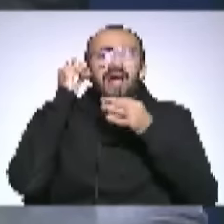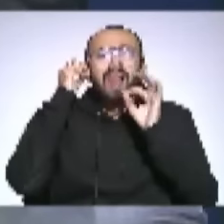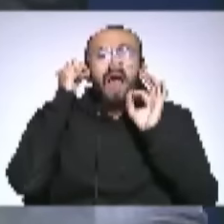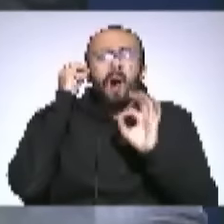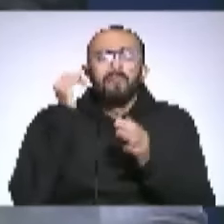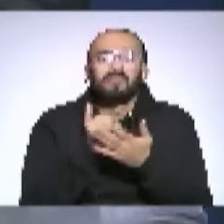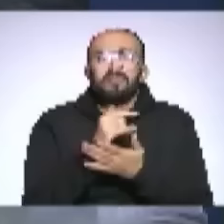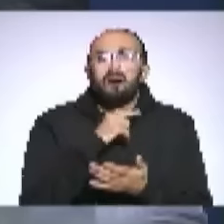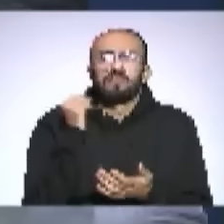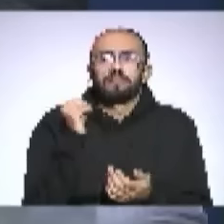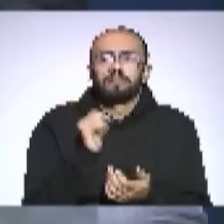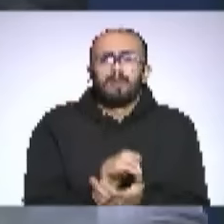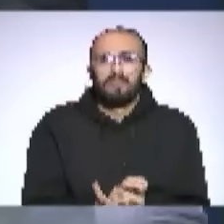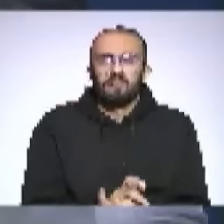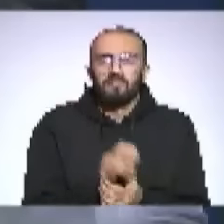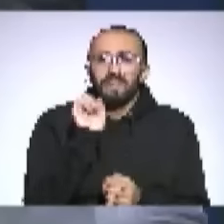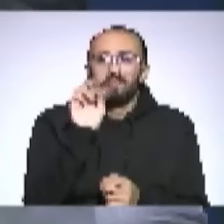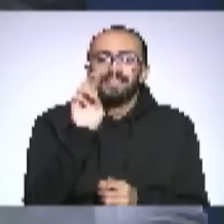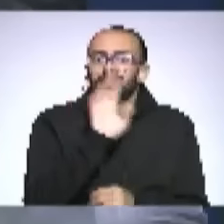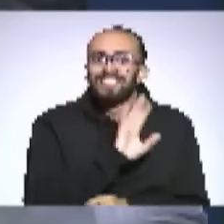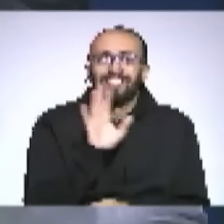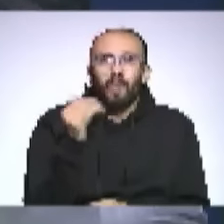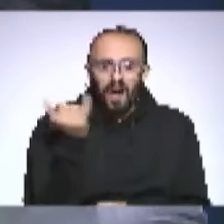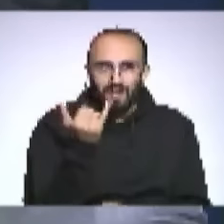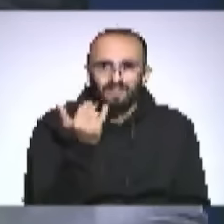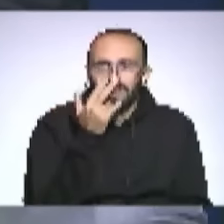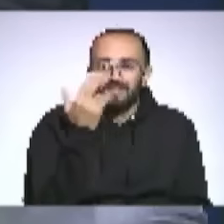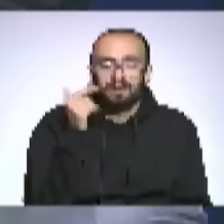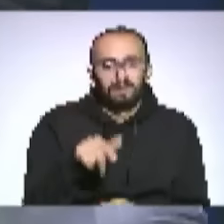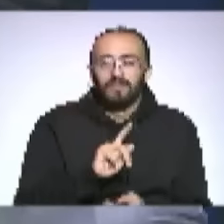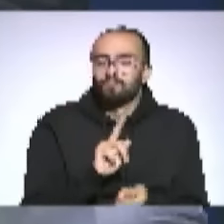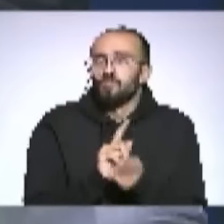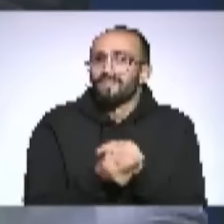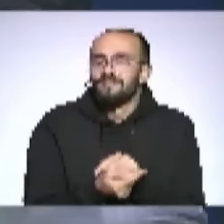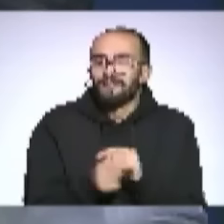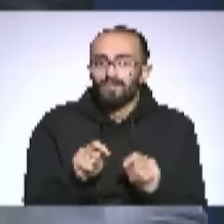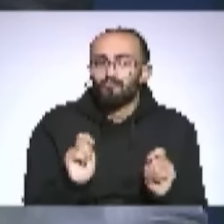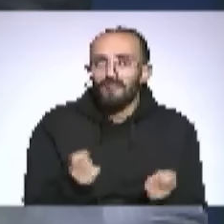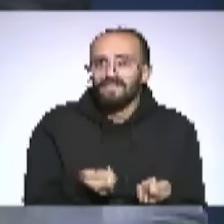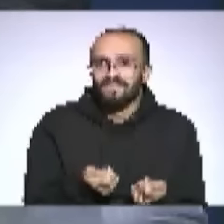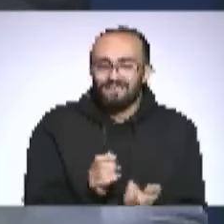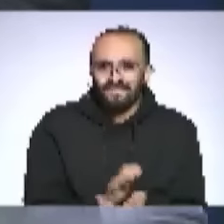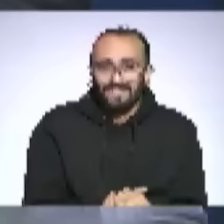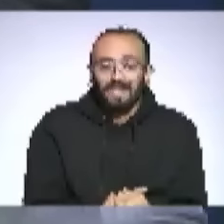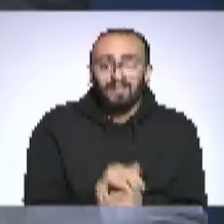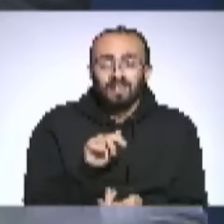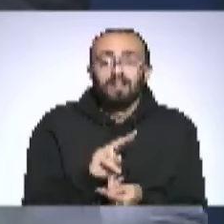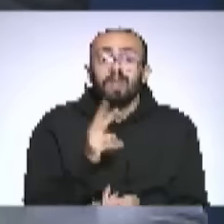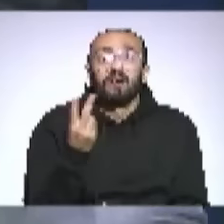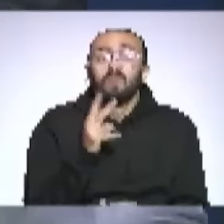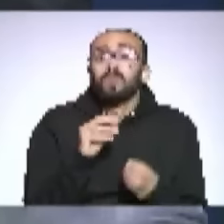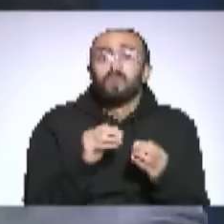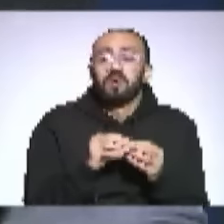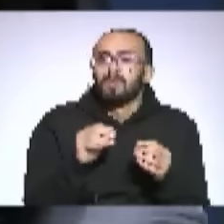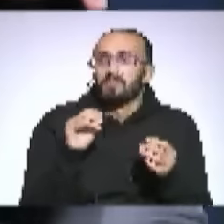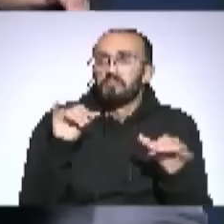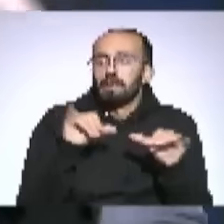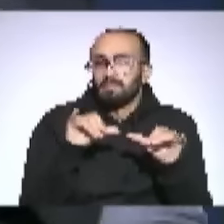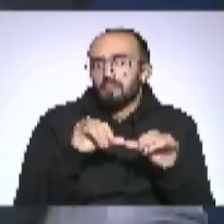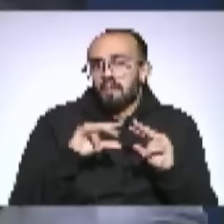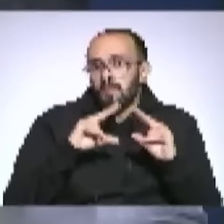تابعه لطوائف مسيحيه في مصر صح النهارده الموضوع مش كده الموضوع النهارده بقى فيه انت نشر